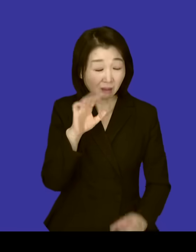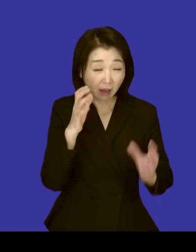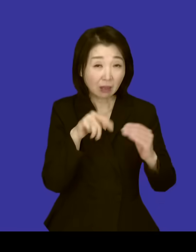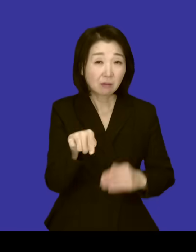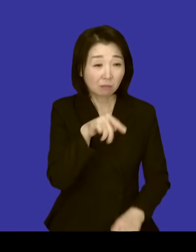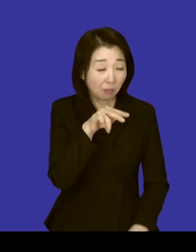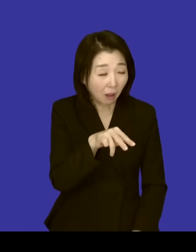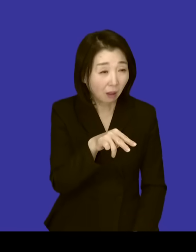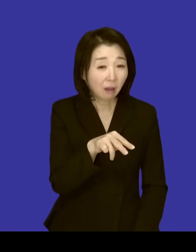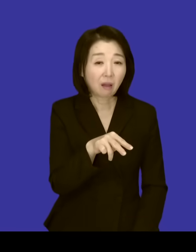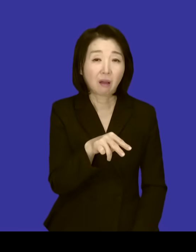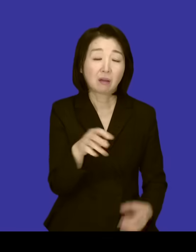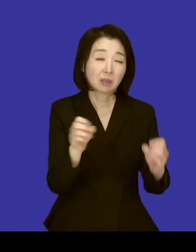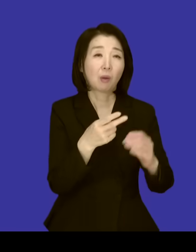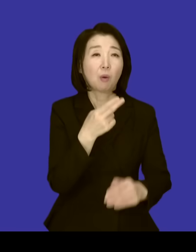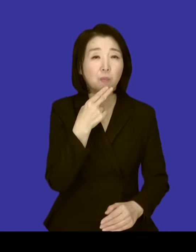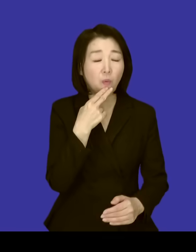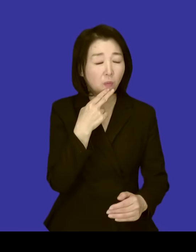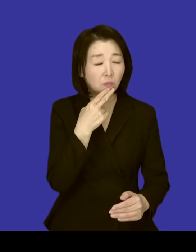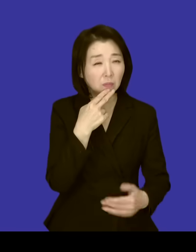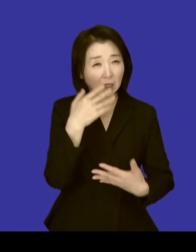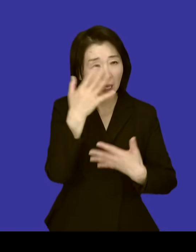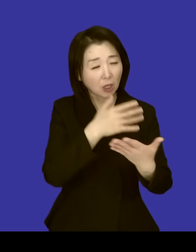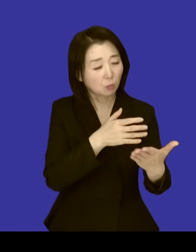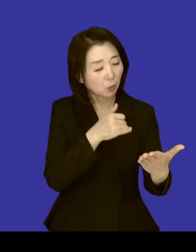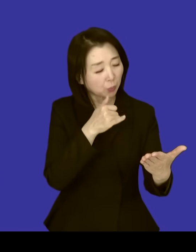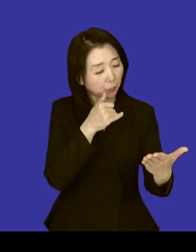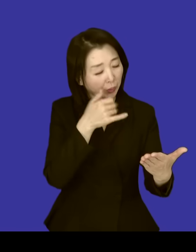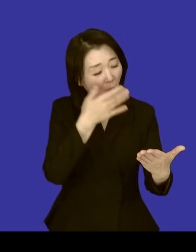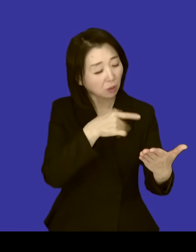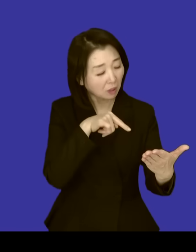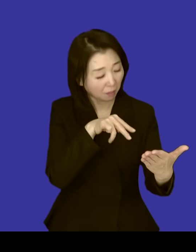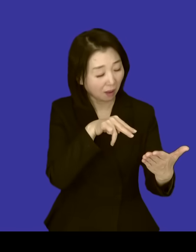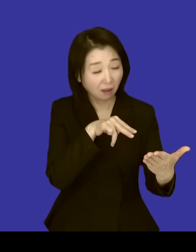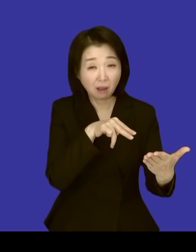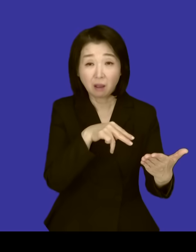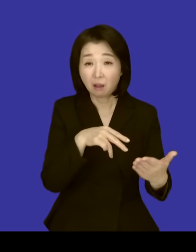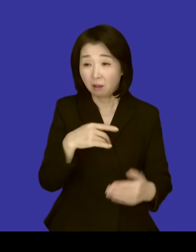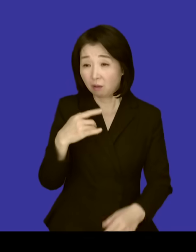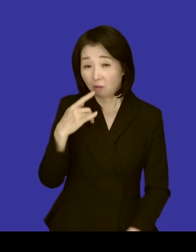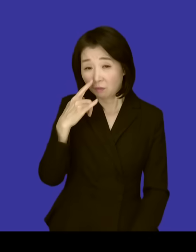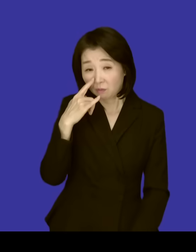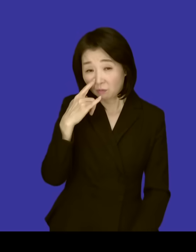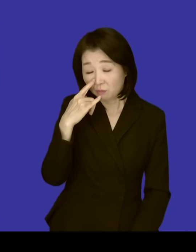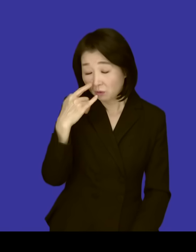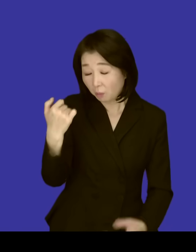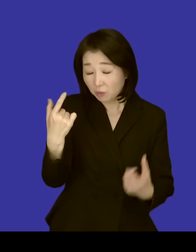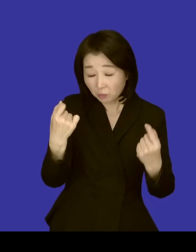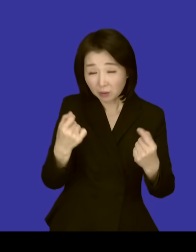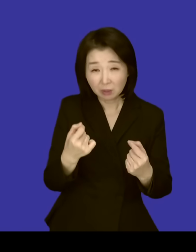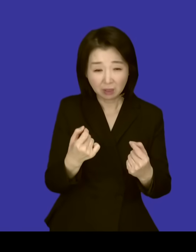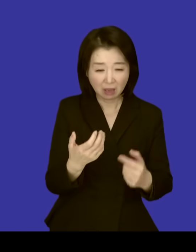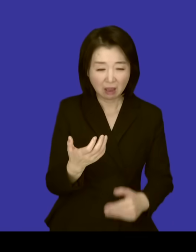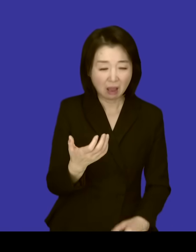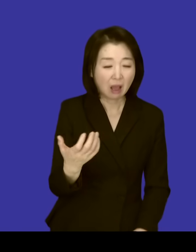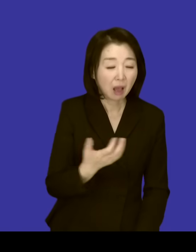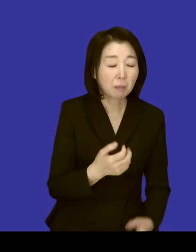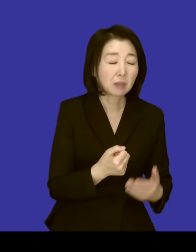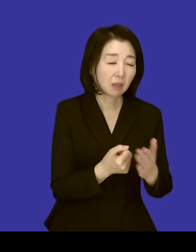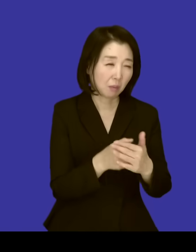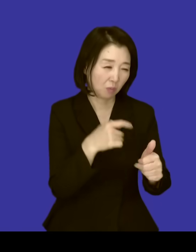대화를 안 하고. 맞아요. 그리고 부모님도 그냥 이제 저희 어머니가 그러셨던 것처럼 애기가 아프니까 뭐라고 하지는